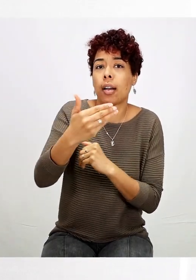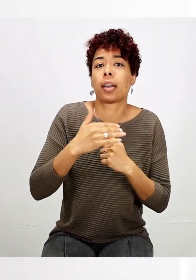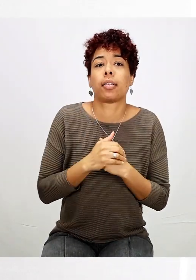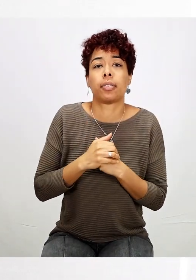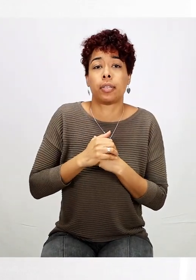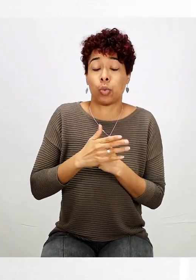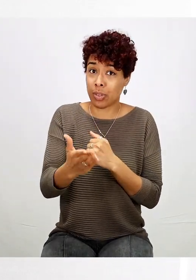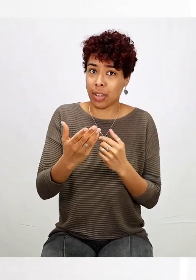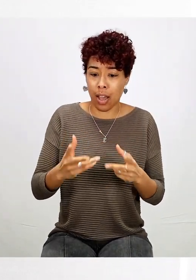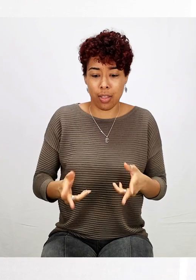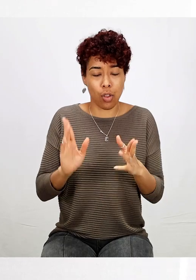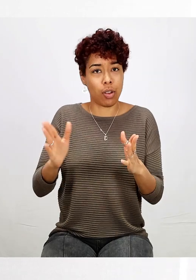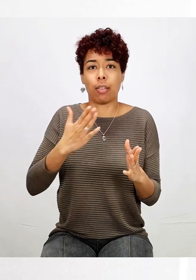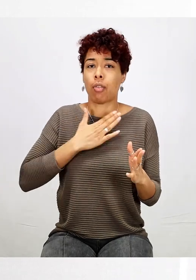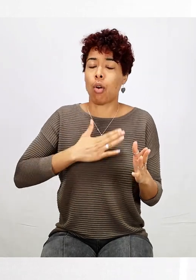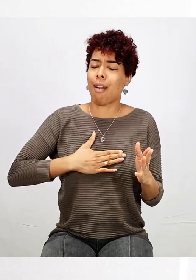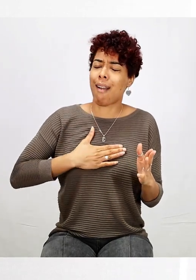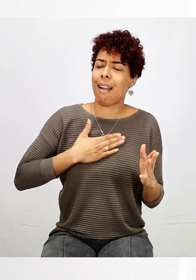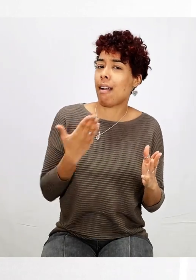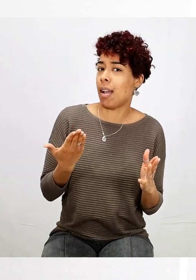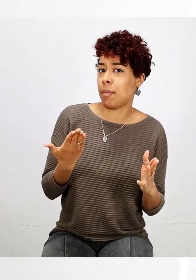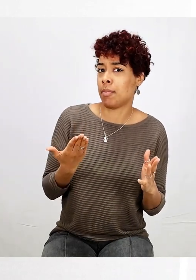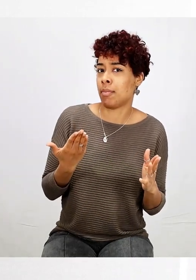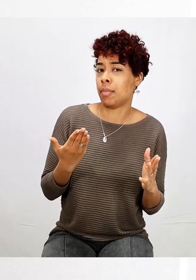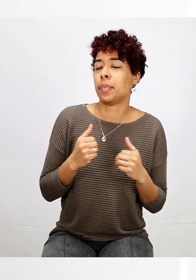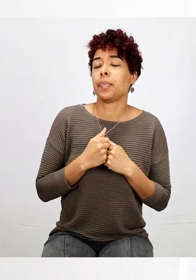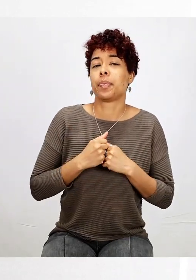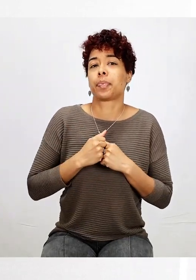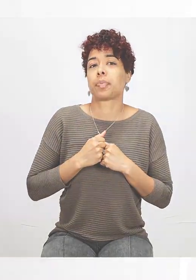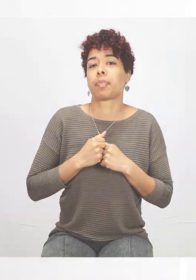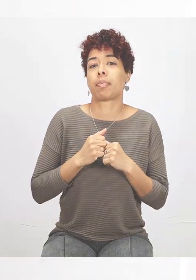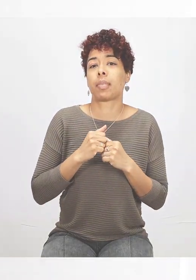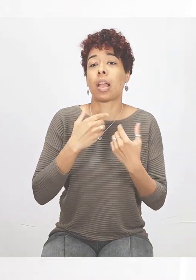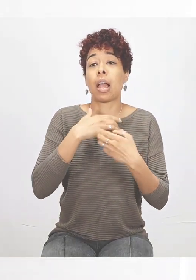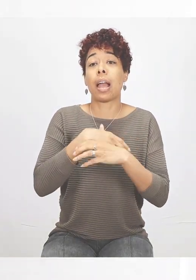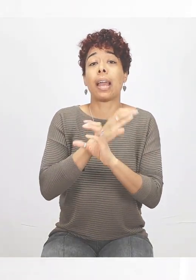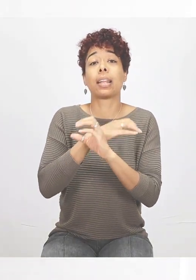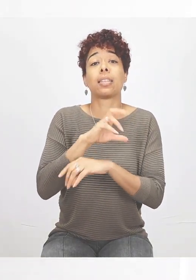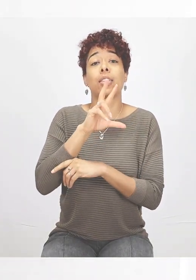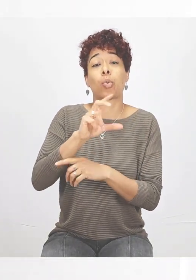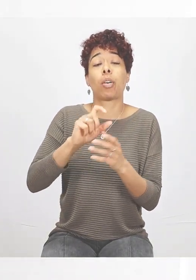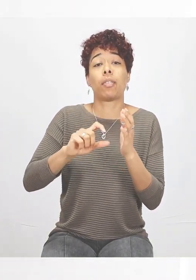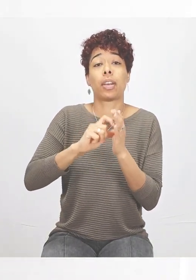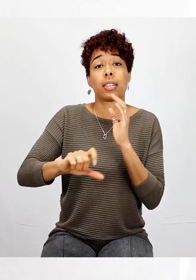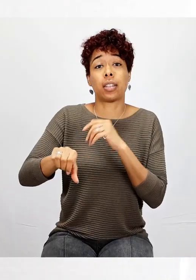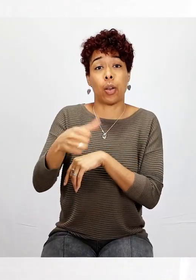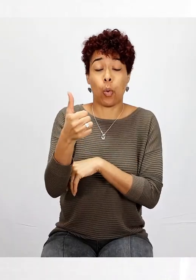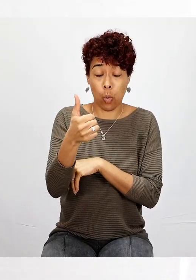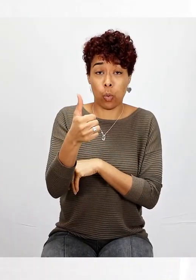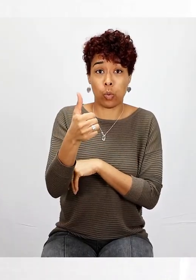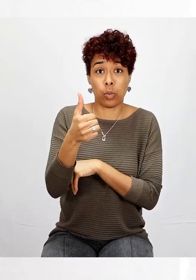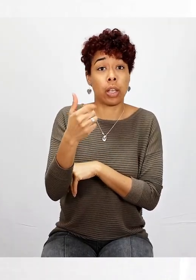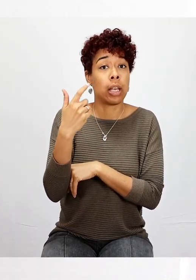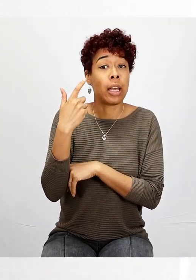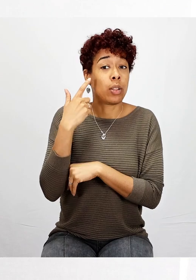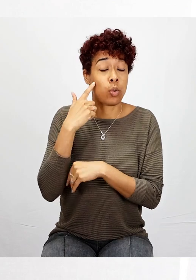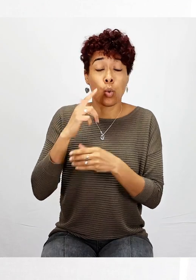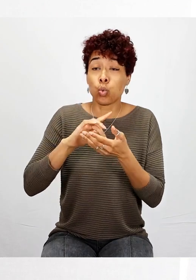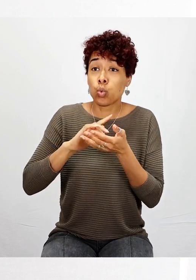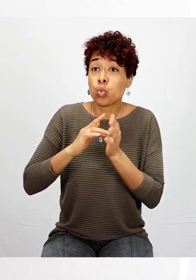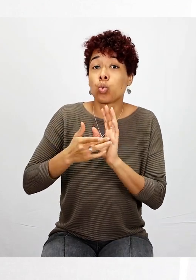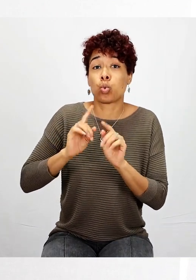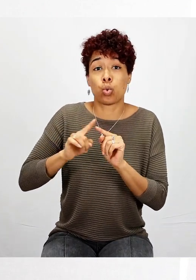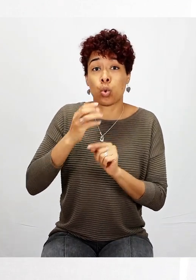Apprécie ce temps-là et bénis Dieu. La Bible dit, Ecclésiaste 3,11, il fait toutes choses bonnes en son temps. Et si ce temps, tu ne le comprends pas en ce